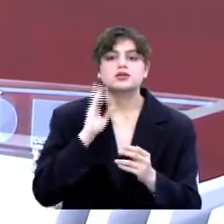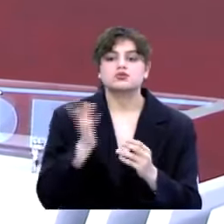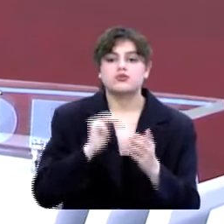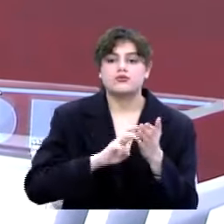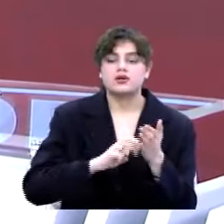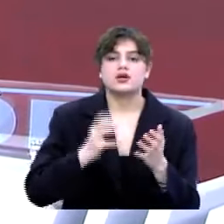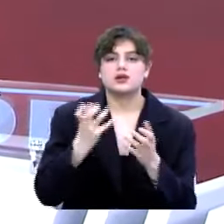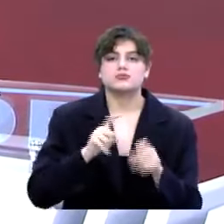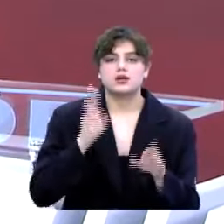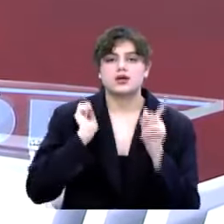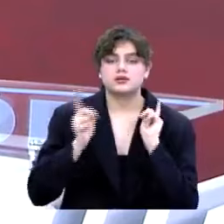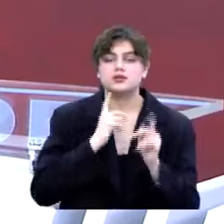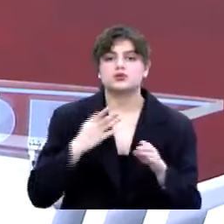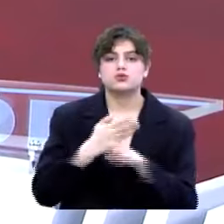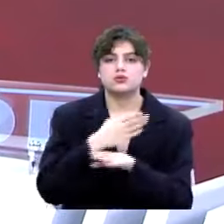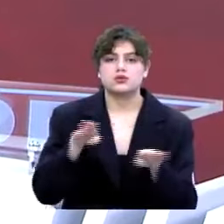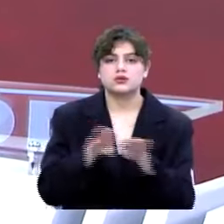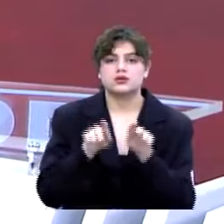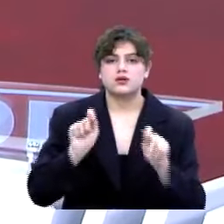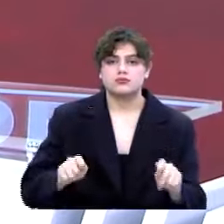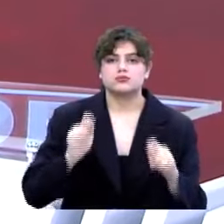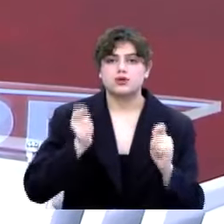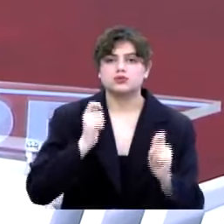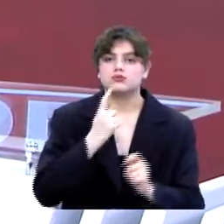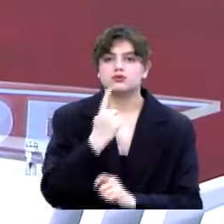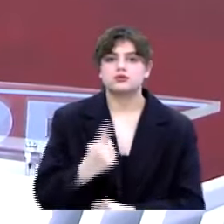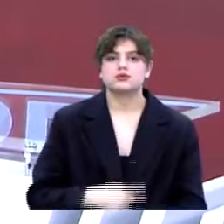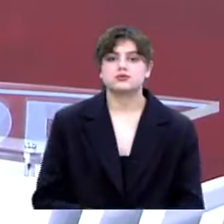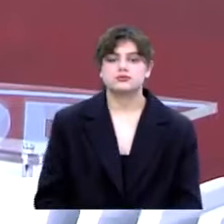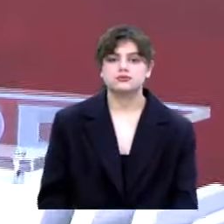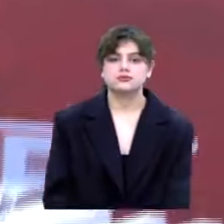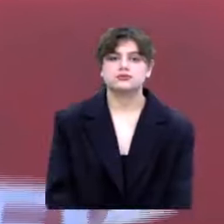alarak da bir adalet ve bir eşitlik sağlanabilir diye düşünüyorum. Devam edeceğiz.